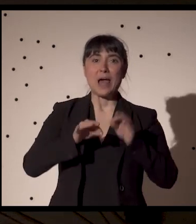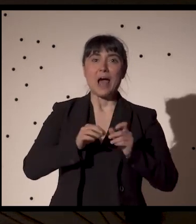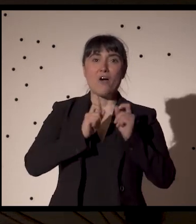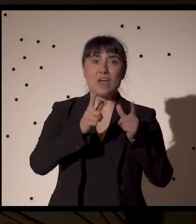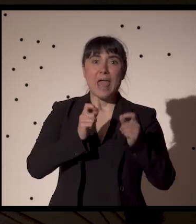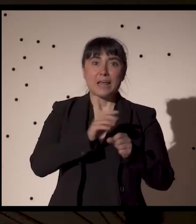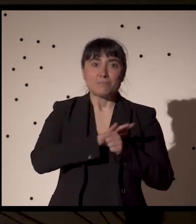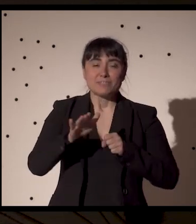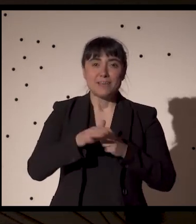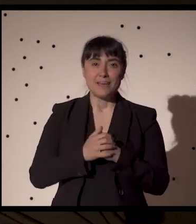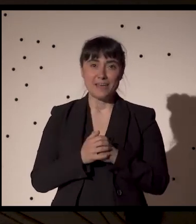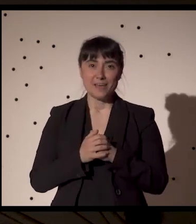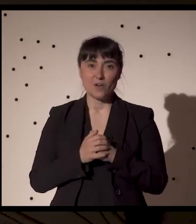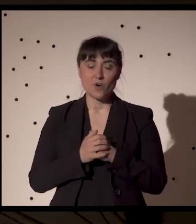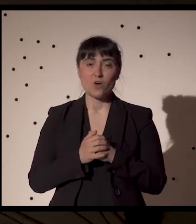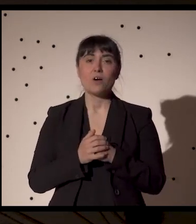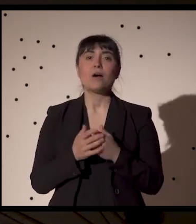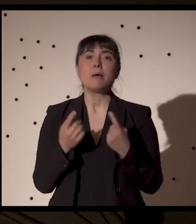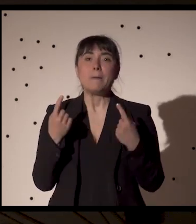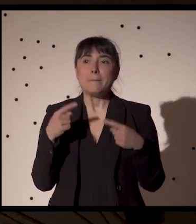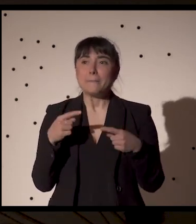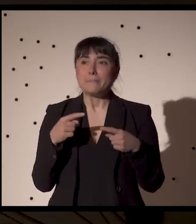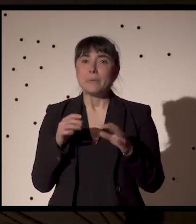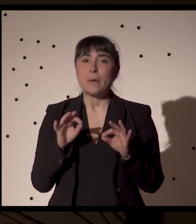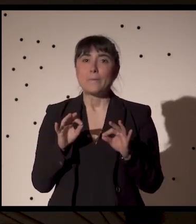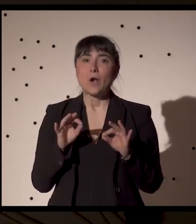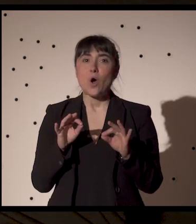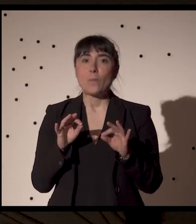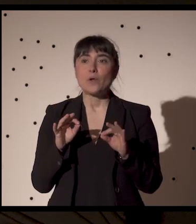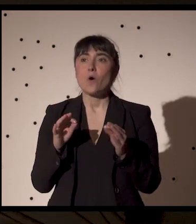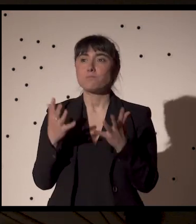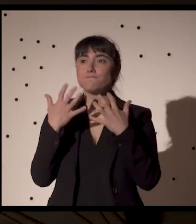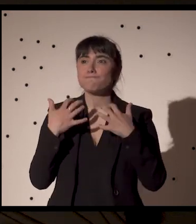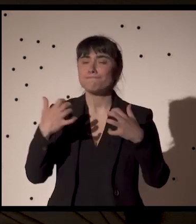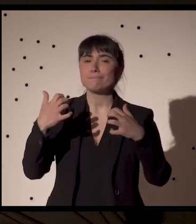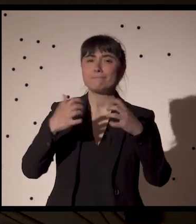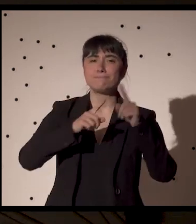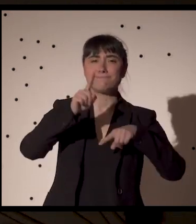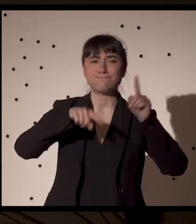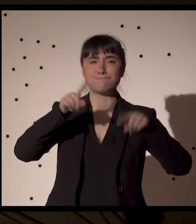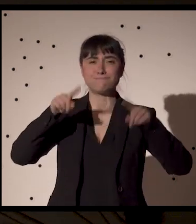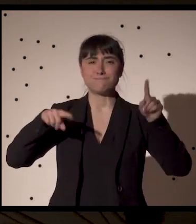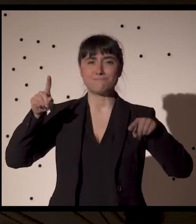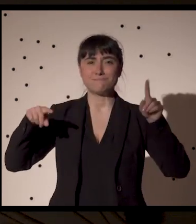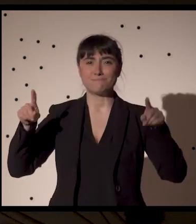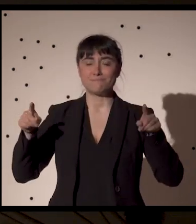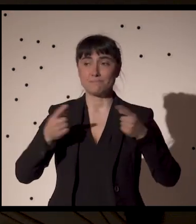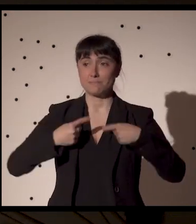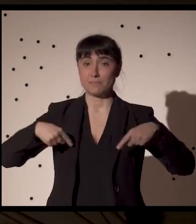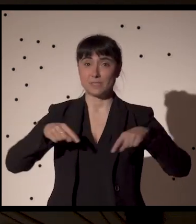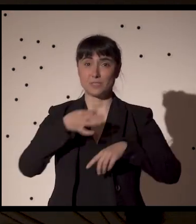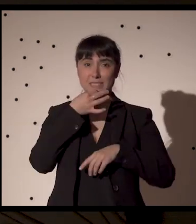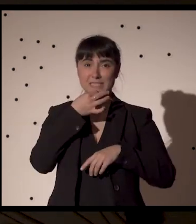a inframmezzarsi come frammenti come spezzoni di pubblici diversi che secondo me stanno arricchendo molto